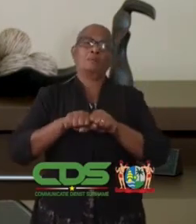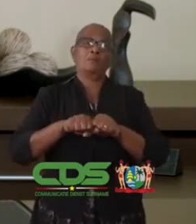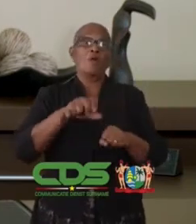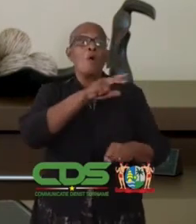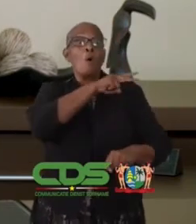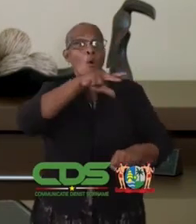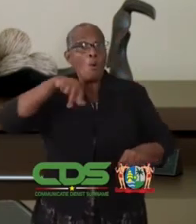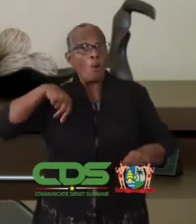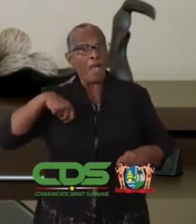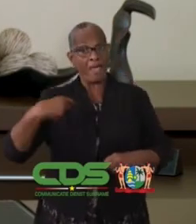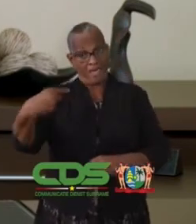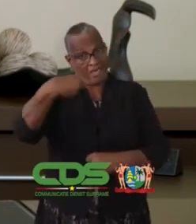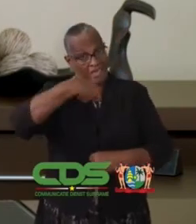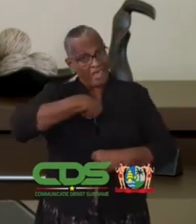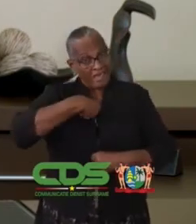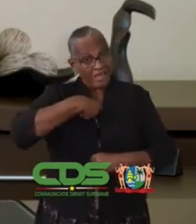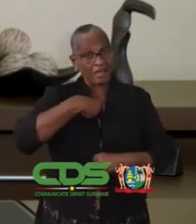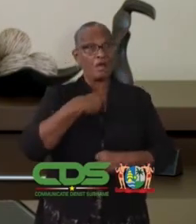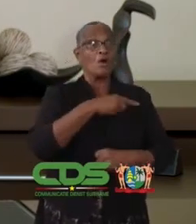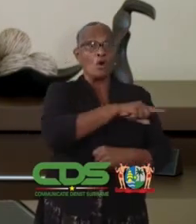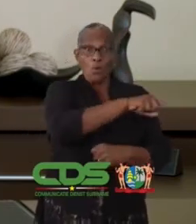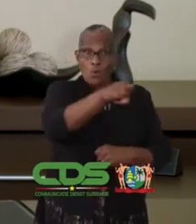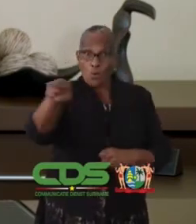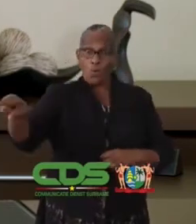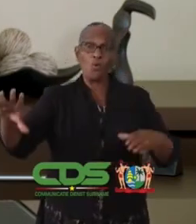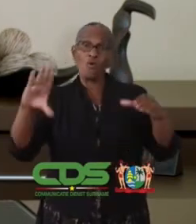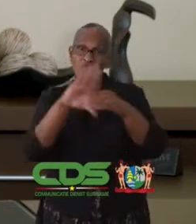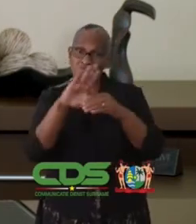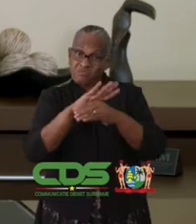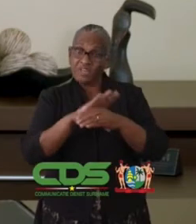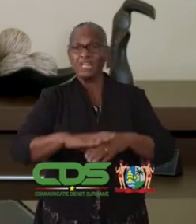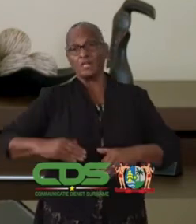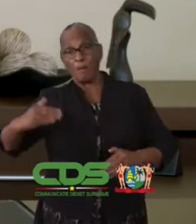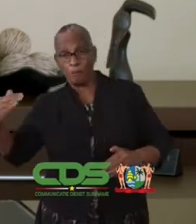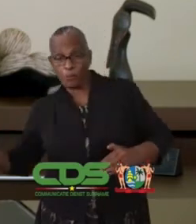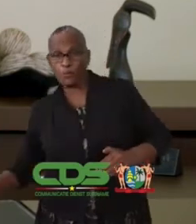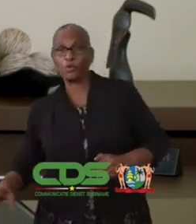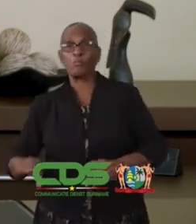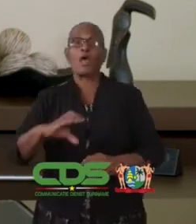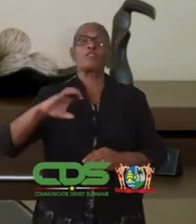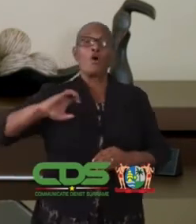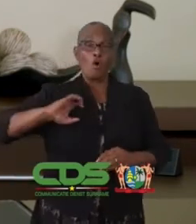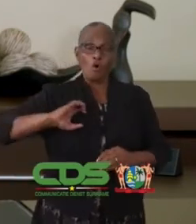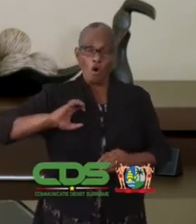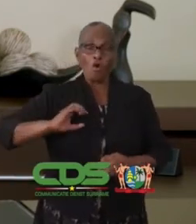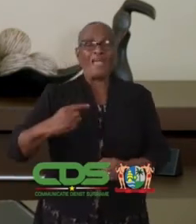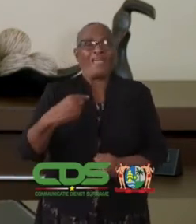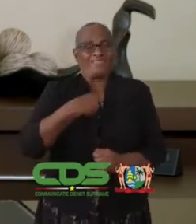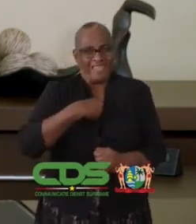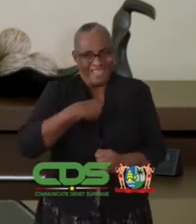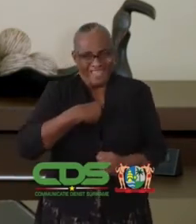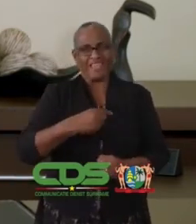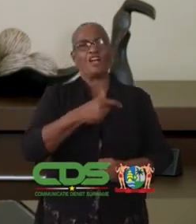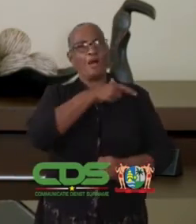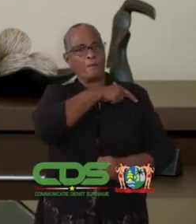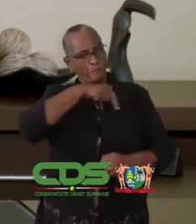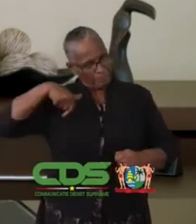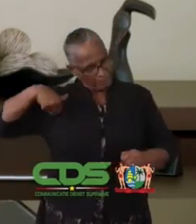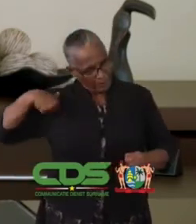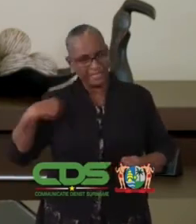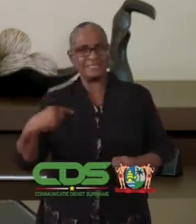met wat bedoel ik u, uw buurman, uw vrienden, uw collega en ik als uw